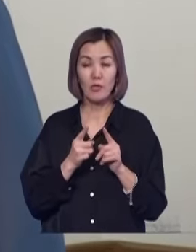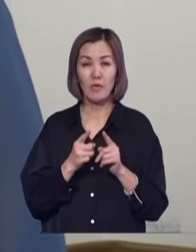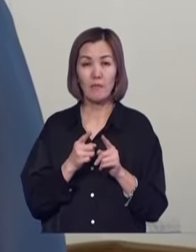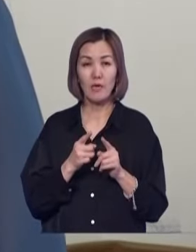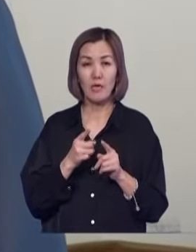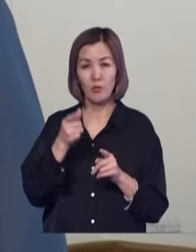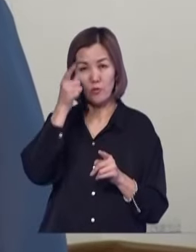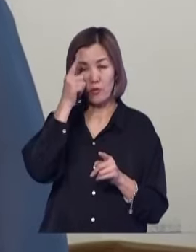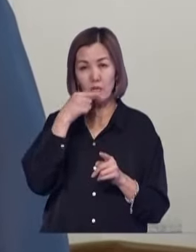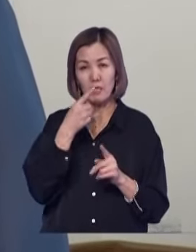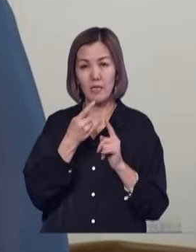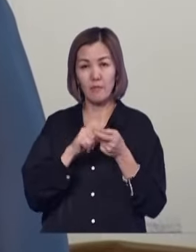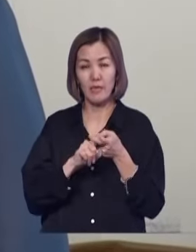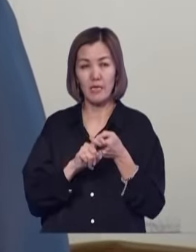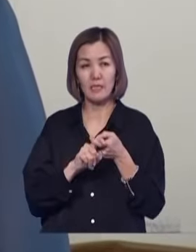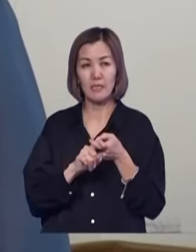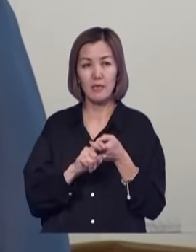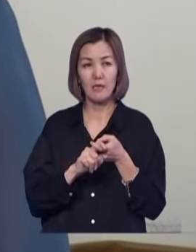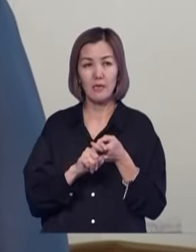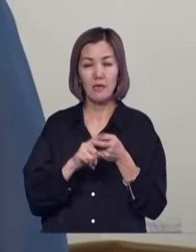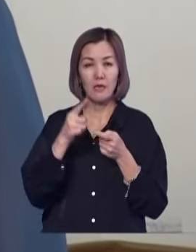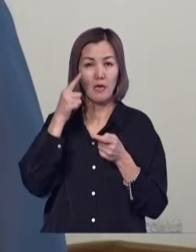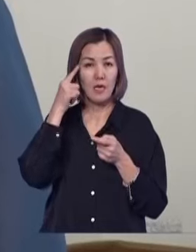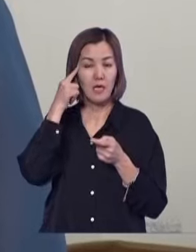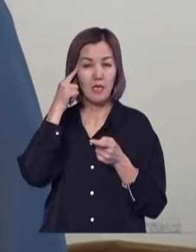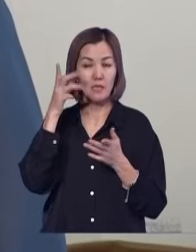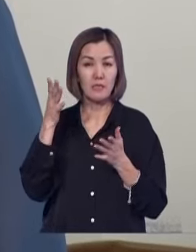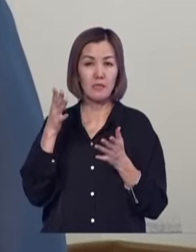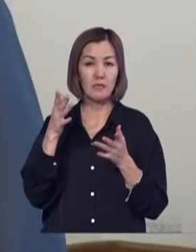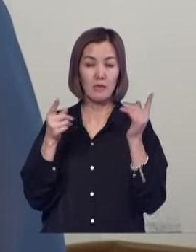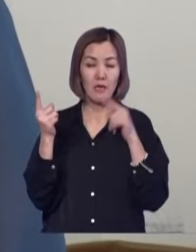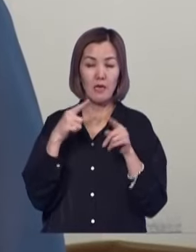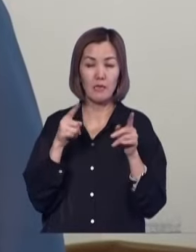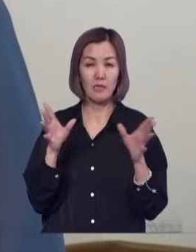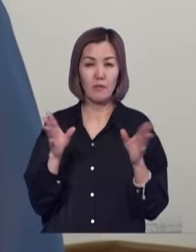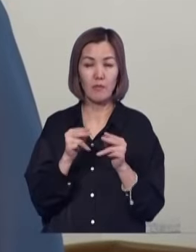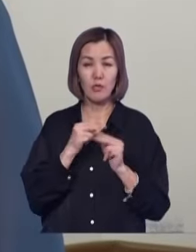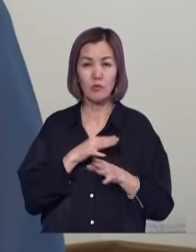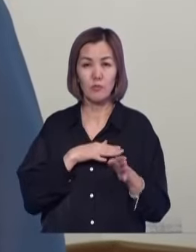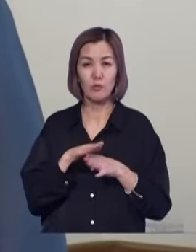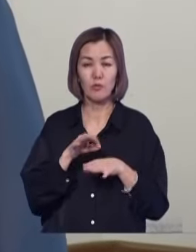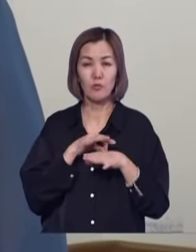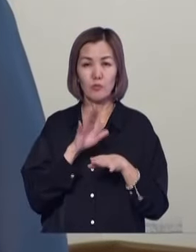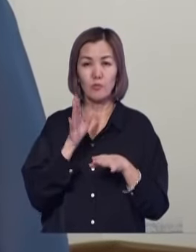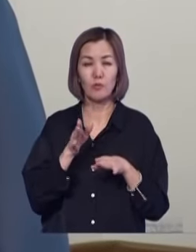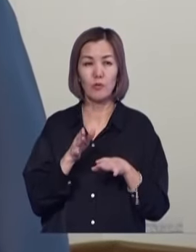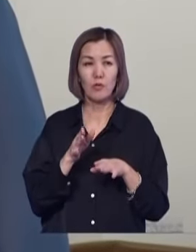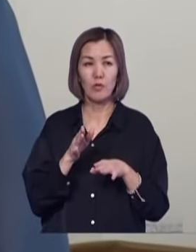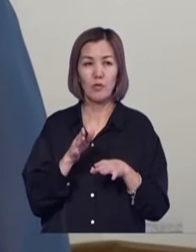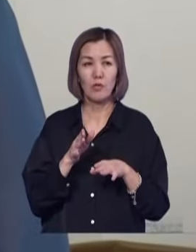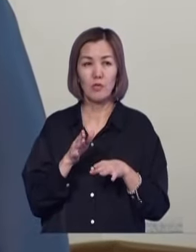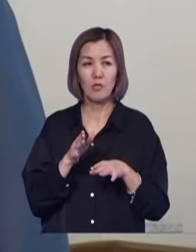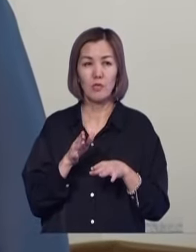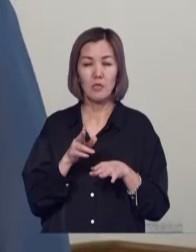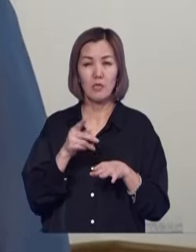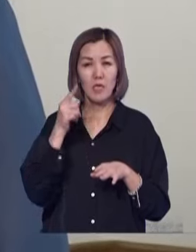тілдеріне байланысты екен. Қазір қырғыз ақындармен тағы да тығыз байланыста жұмыстар жүргізіп жатырмын. Болашақта мүмкін